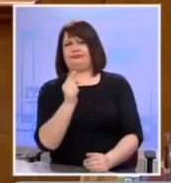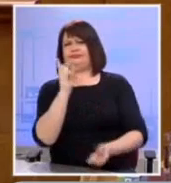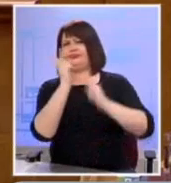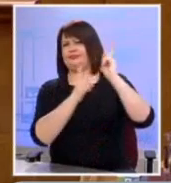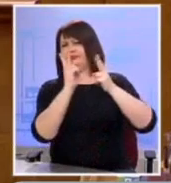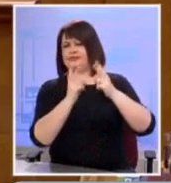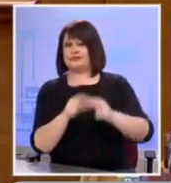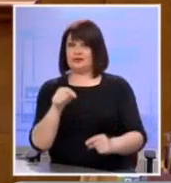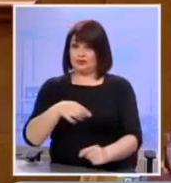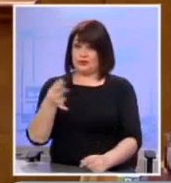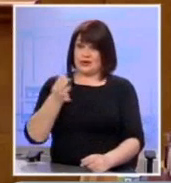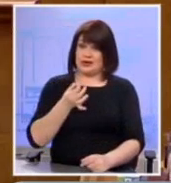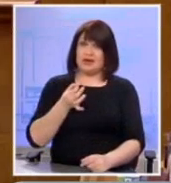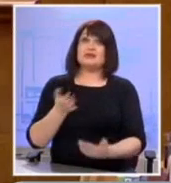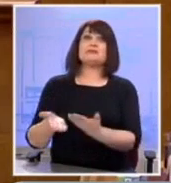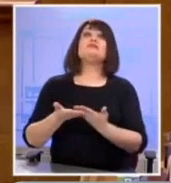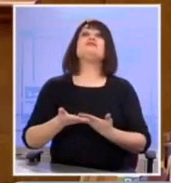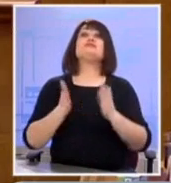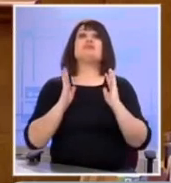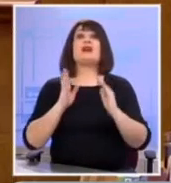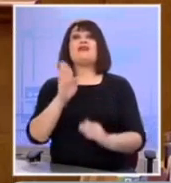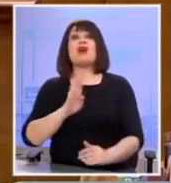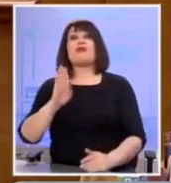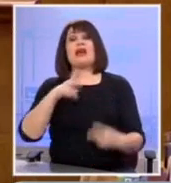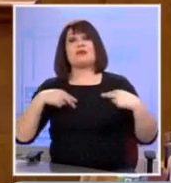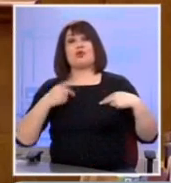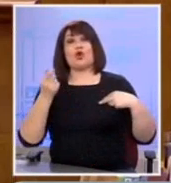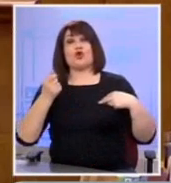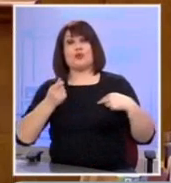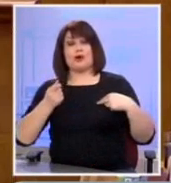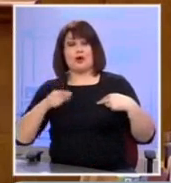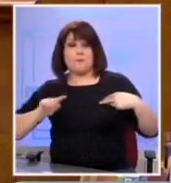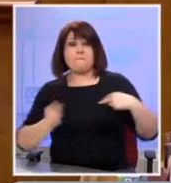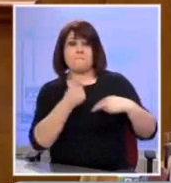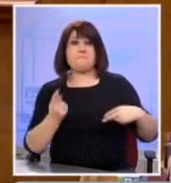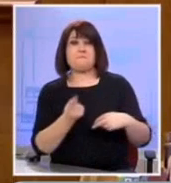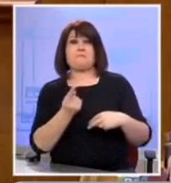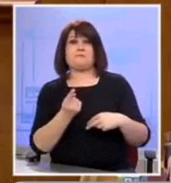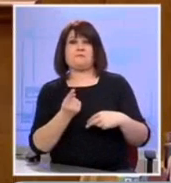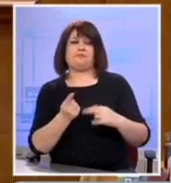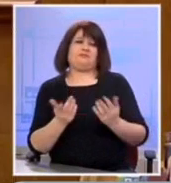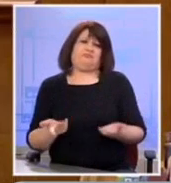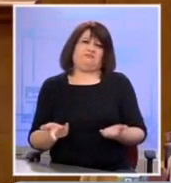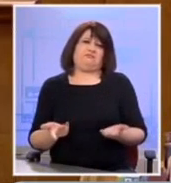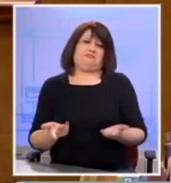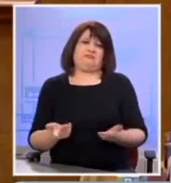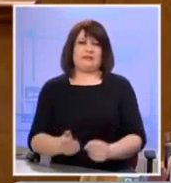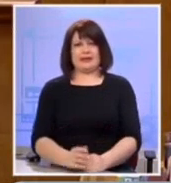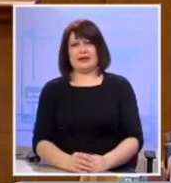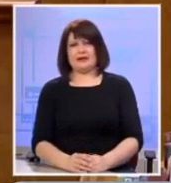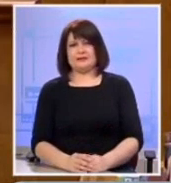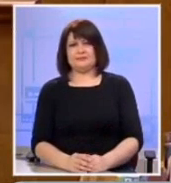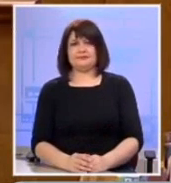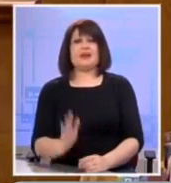δεν στηρίζουμε και υπονομεύουμε τον κύριο Βαρουφάκη, ή αυτός πηγαίνει μπρος και εκείνος πίσω από τους υπουργούς κτλ. Ο